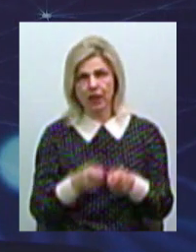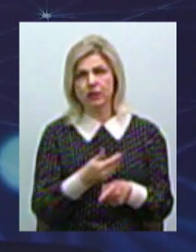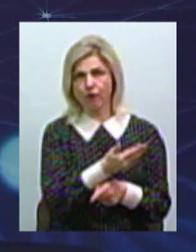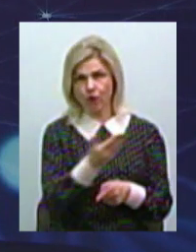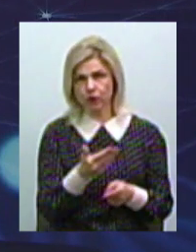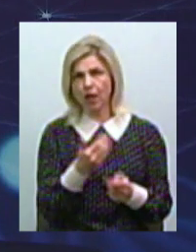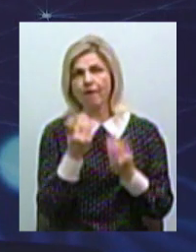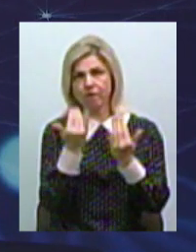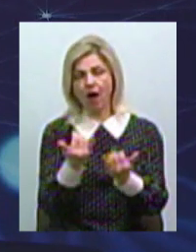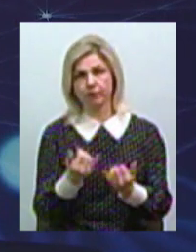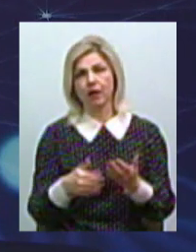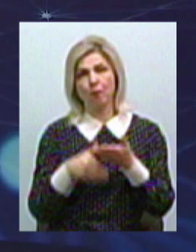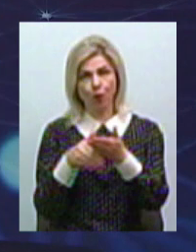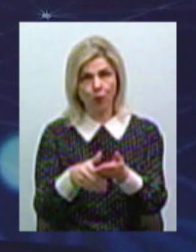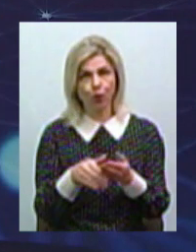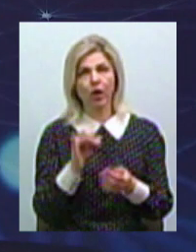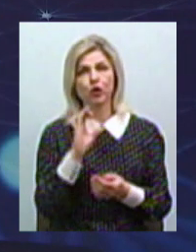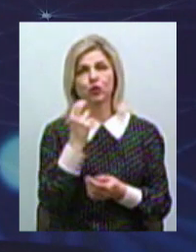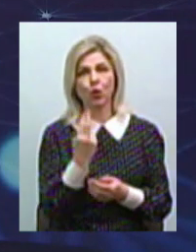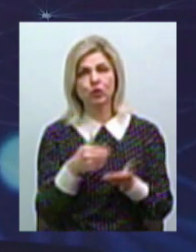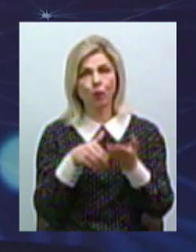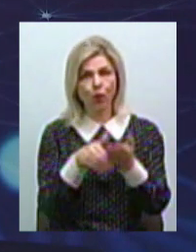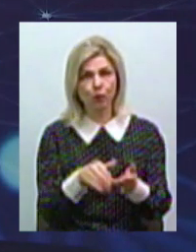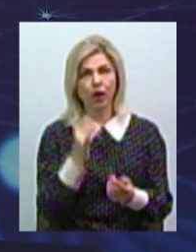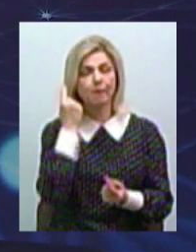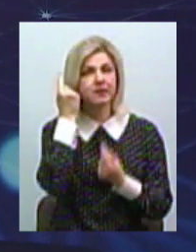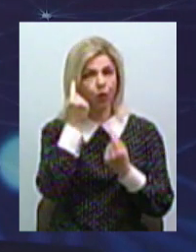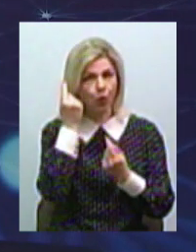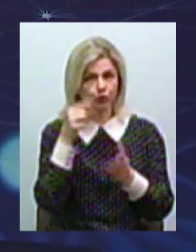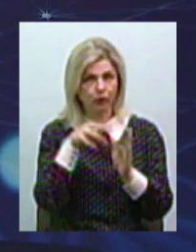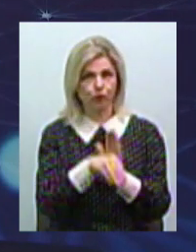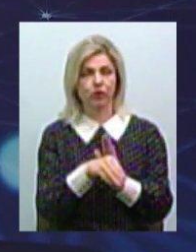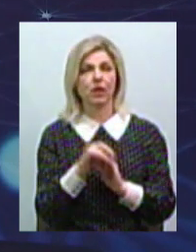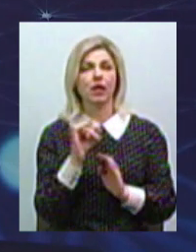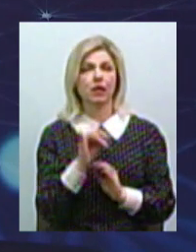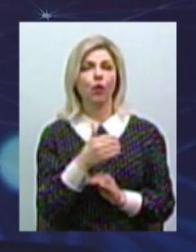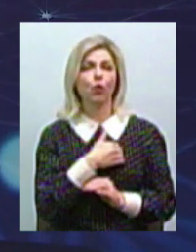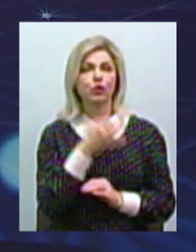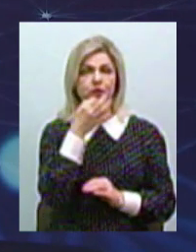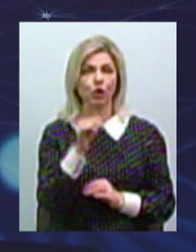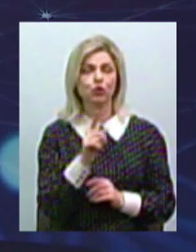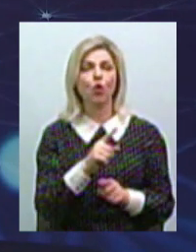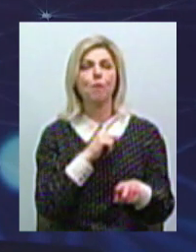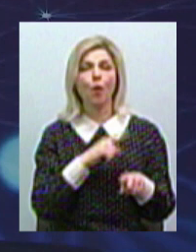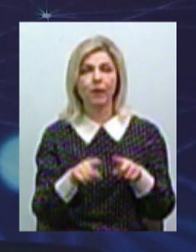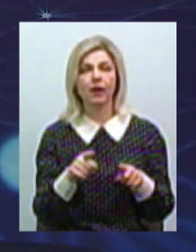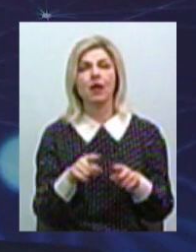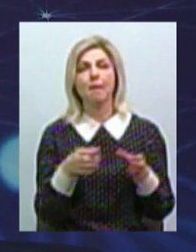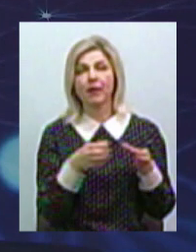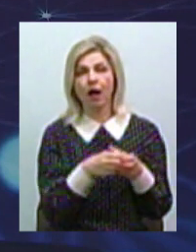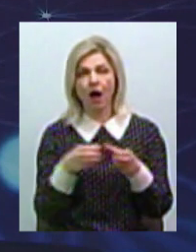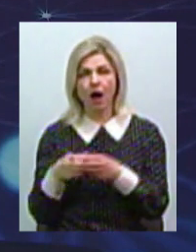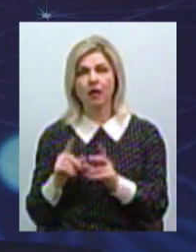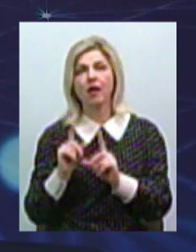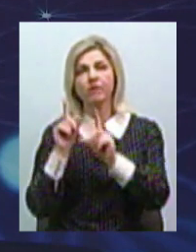допомогу, це і, звичайно, соціальна допомога, і психологічна допомога. Також хочу сказати, що мобільні бригади, як правило, виїжджають разом